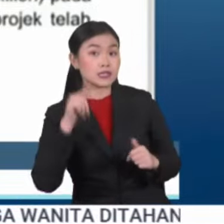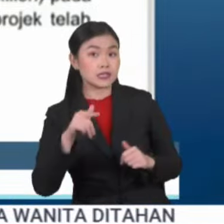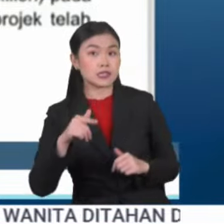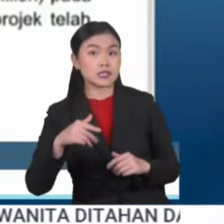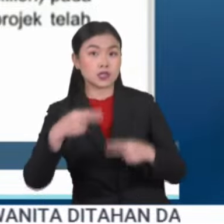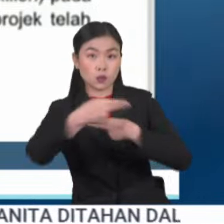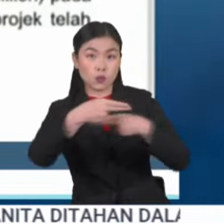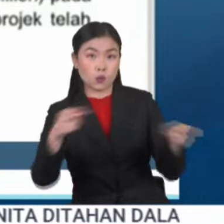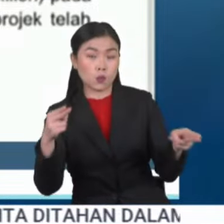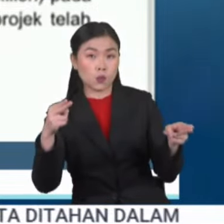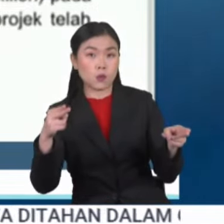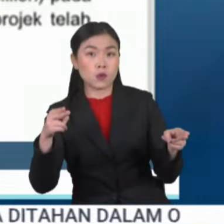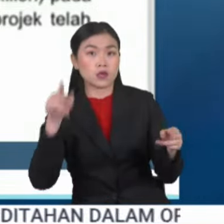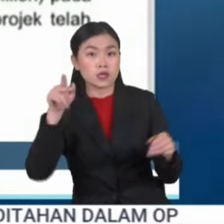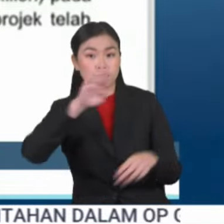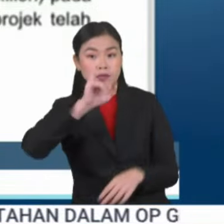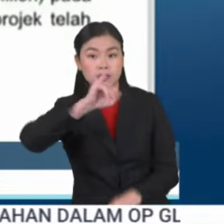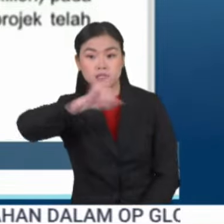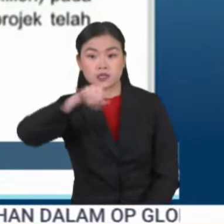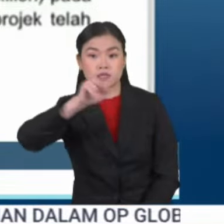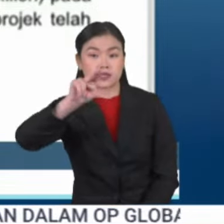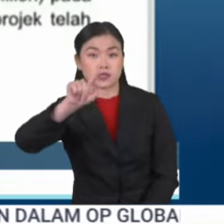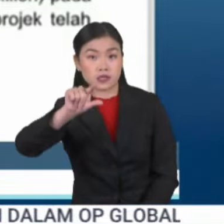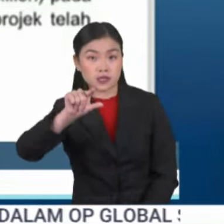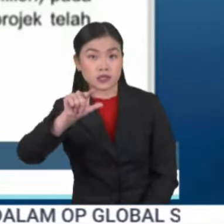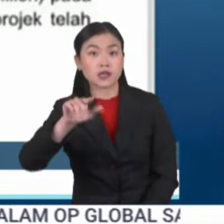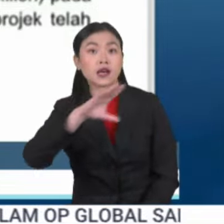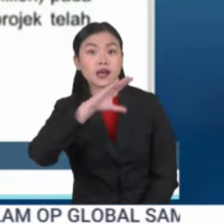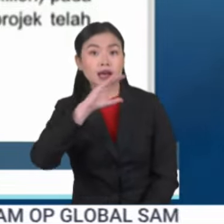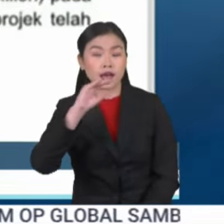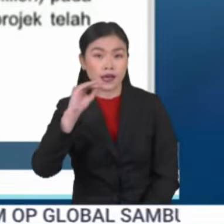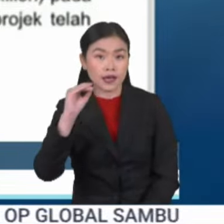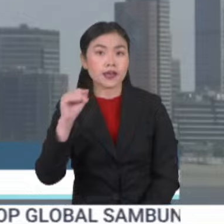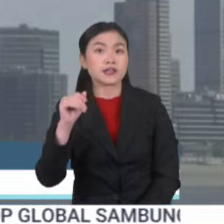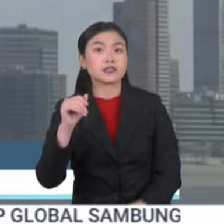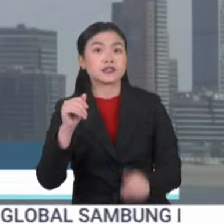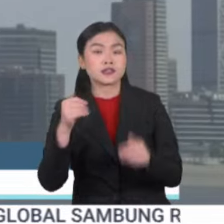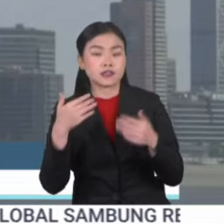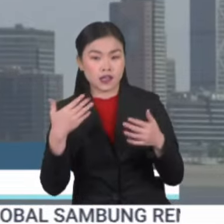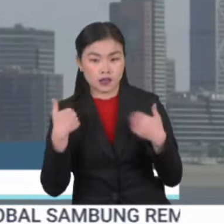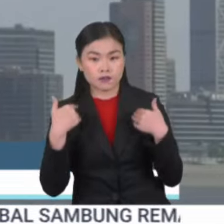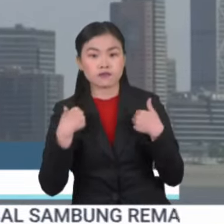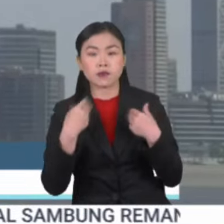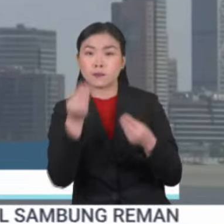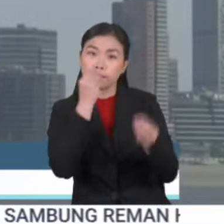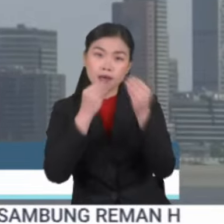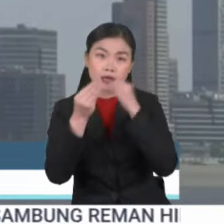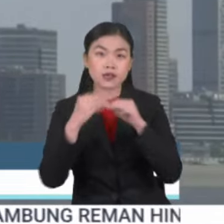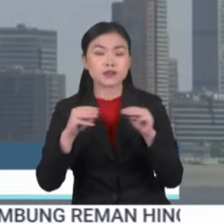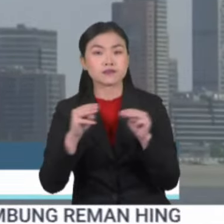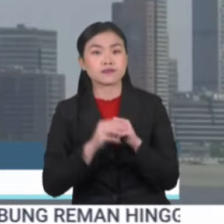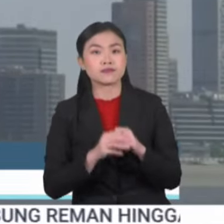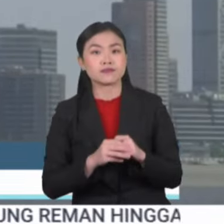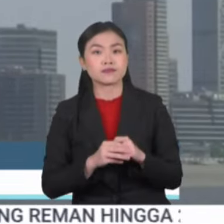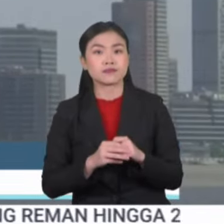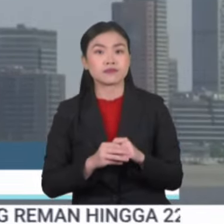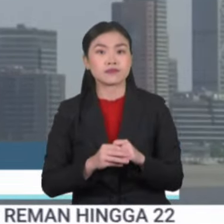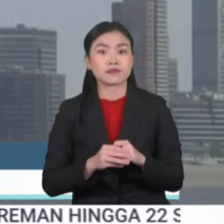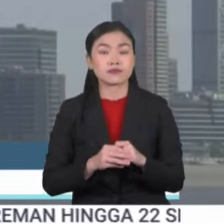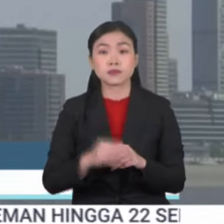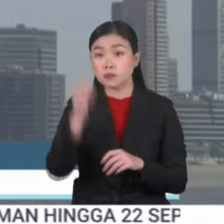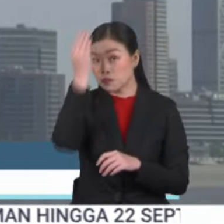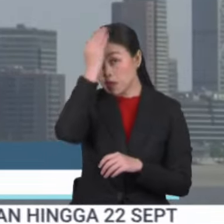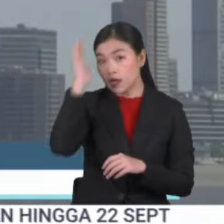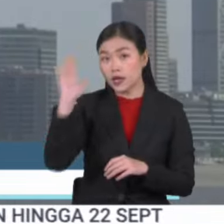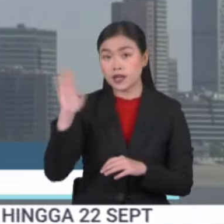People di Beijing, diikuti pertemuan bersama Xi Jinping serta menghadiri Majlis Santapan Negara. Baginda turut berkenan menerima menghadap